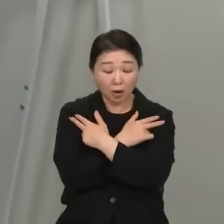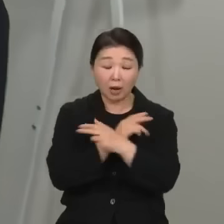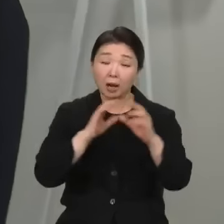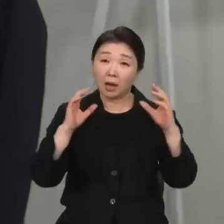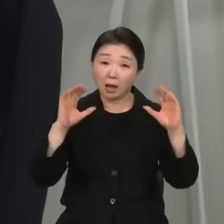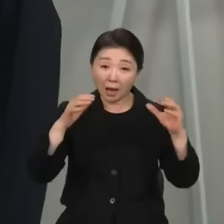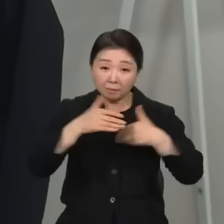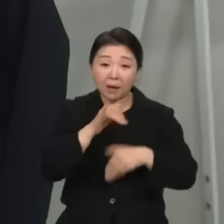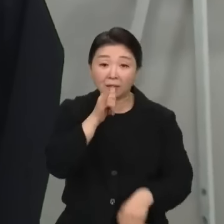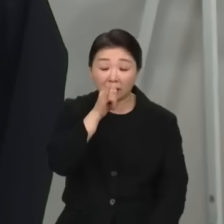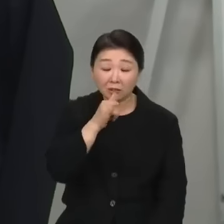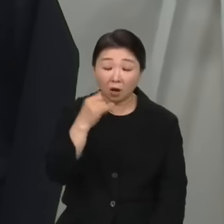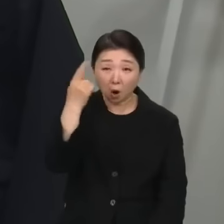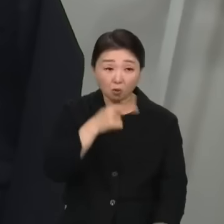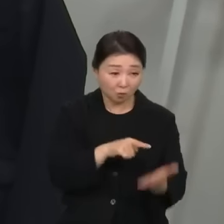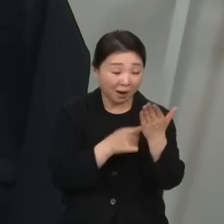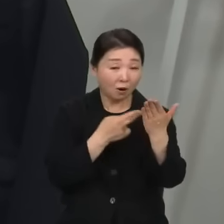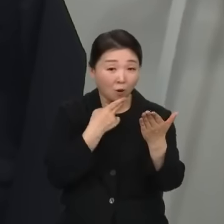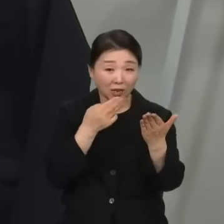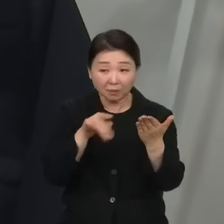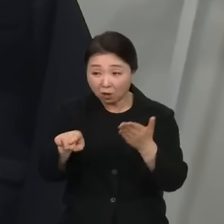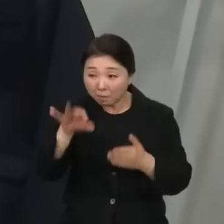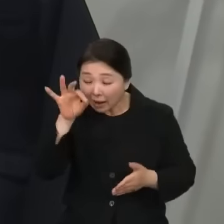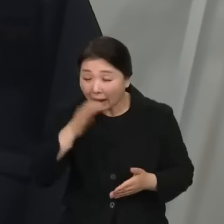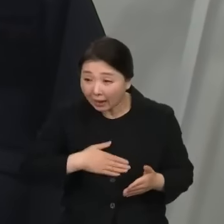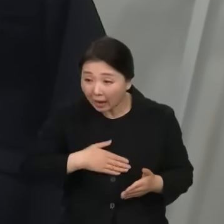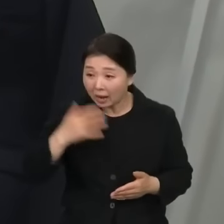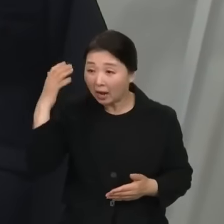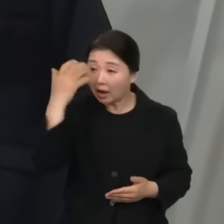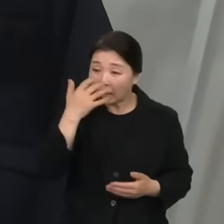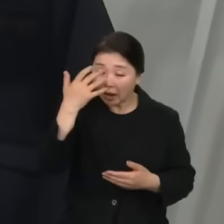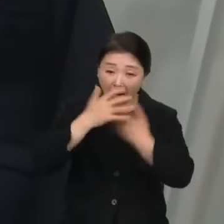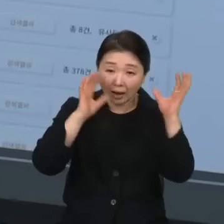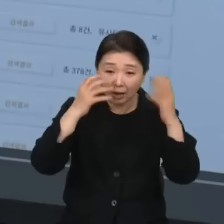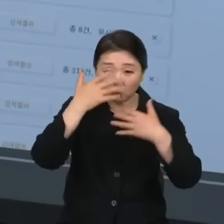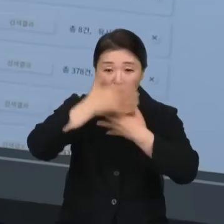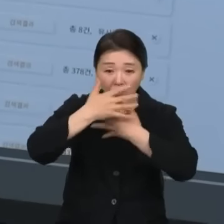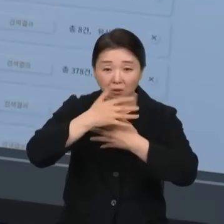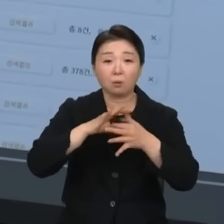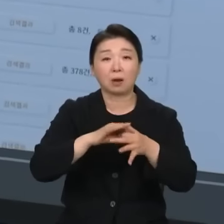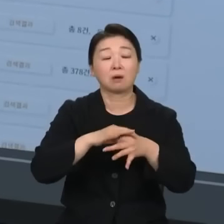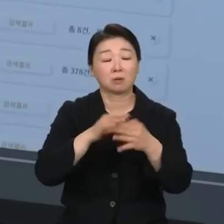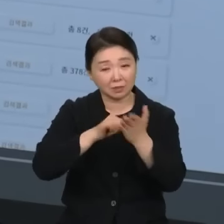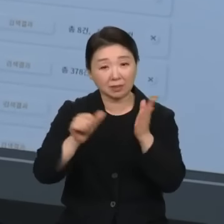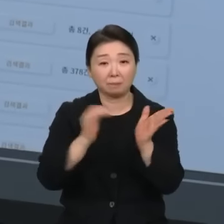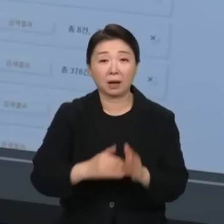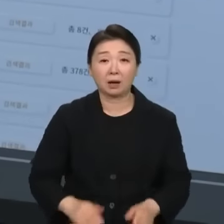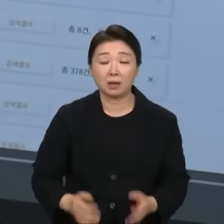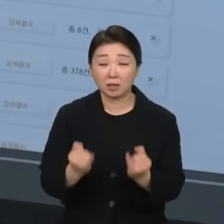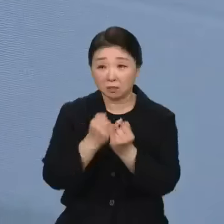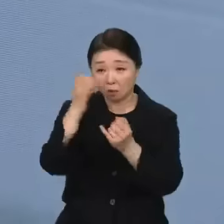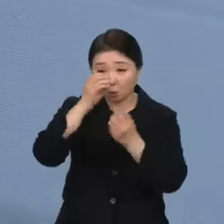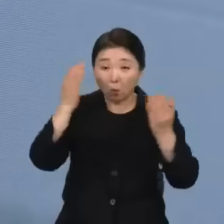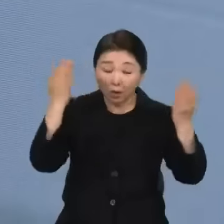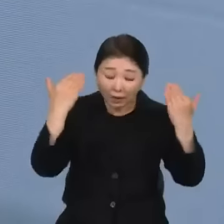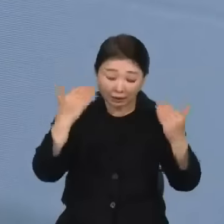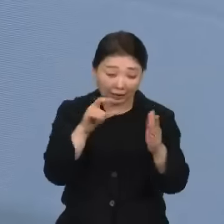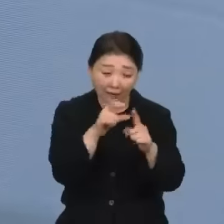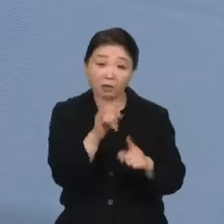얼굴이 안 나와도 이런 걸 인식해 아동 청소년 성착취물로 판단합니다. 여고생 등 특정 단어가